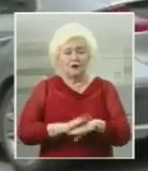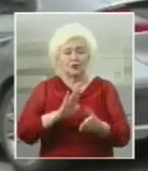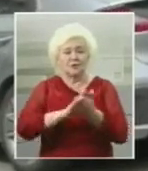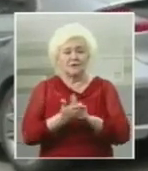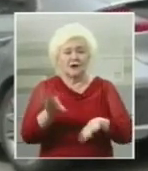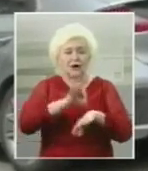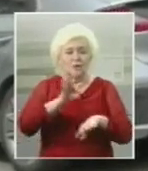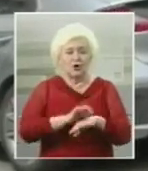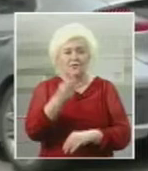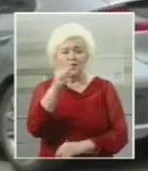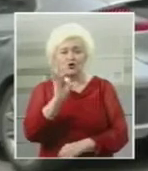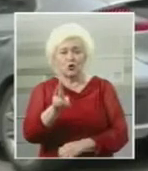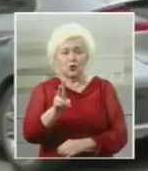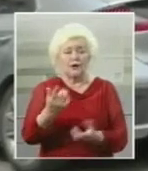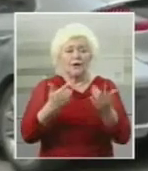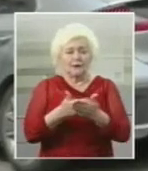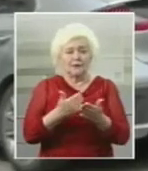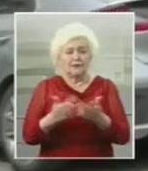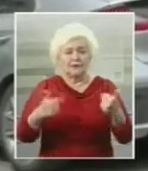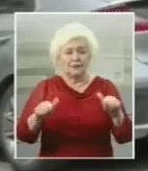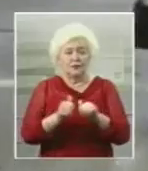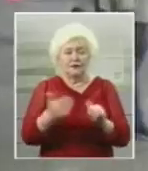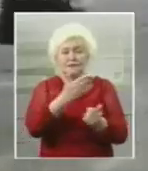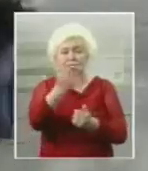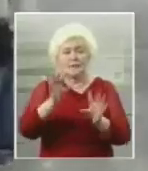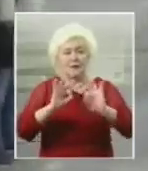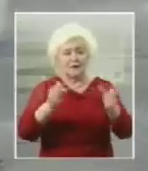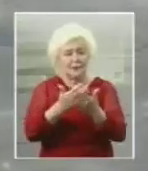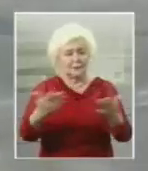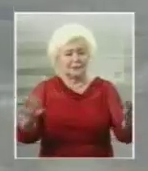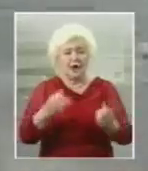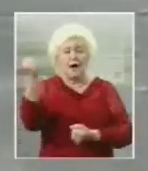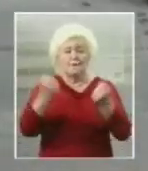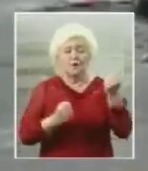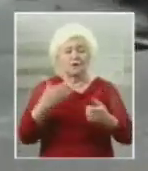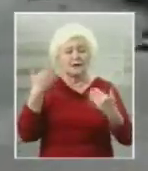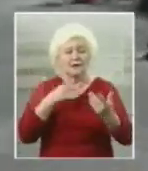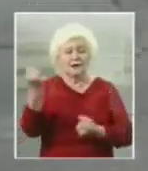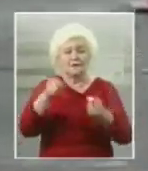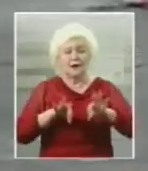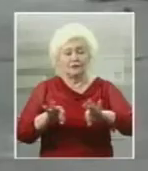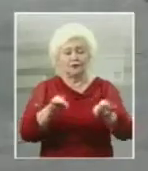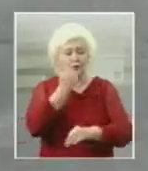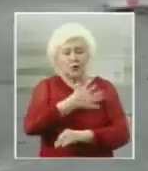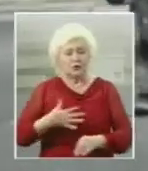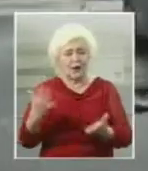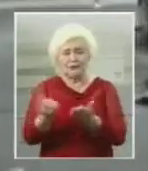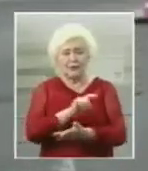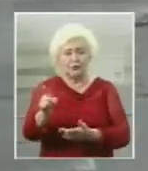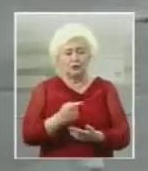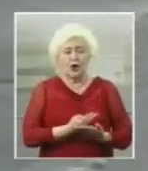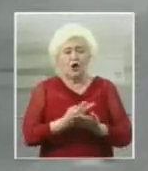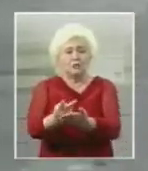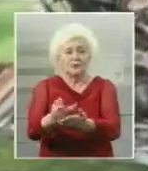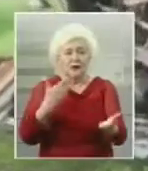шок. Наразі у відділенні коментарів не дають. Водій легкового авто ушкоджень не отримав. Від шпиталізації